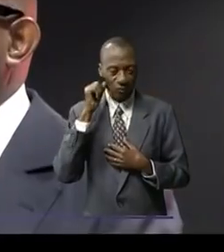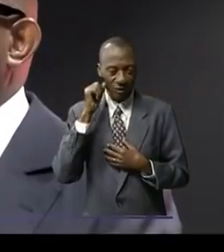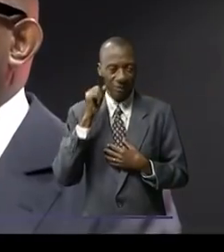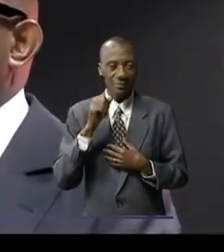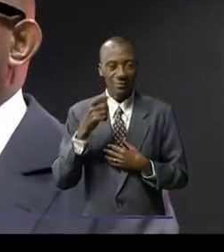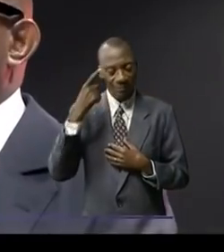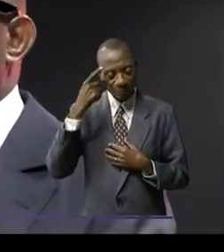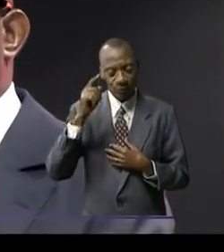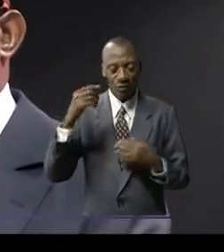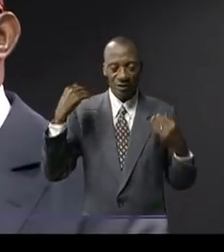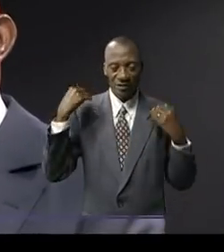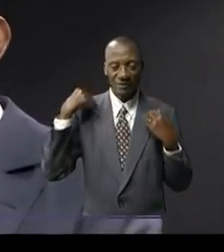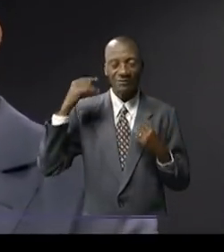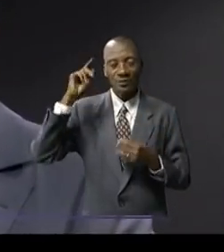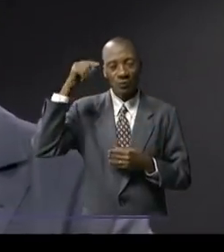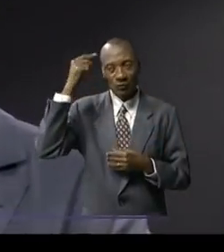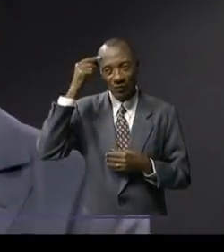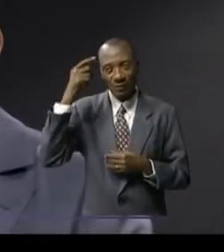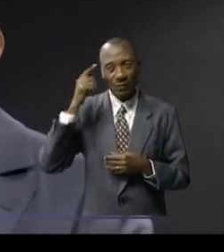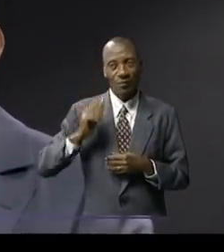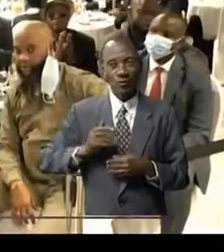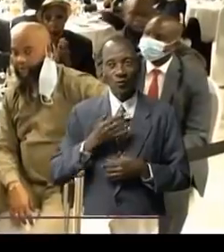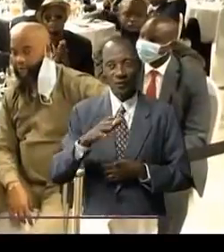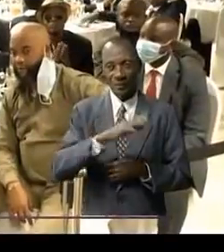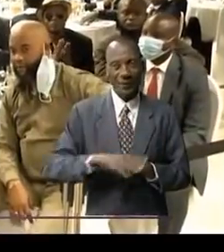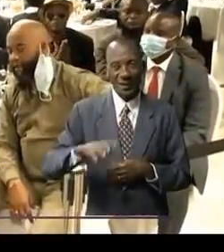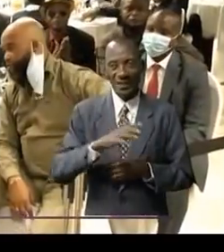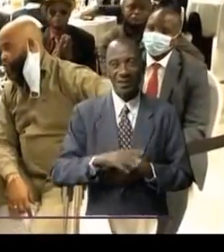ministre de ce grand et beau pays.